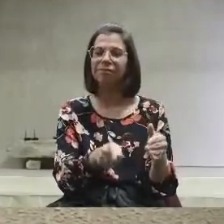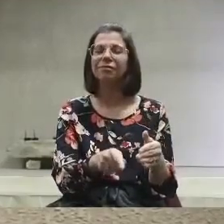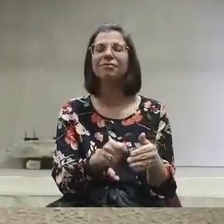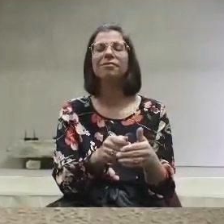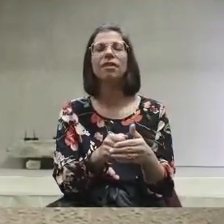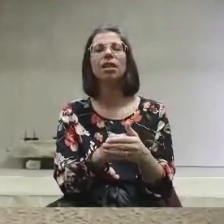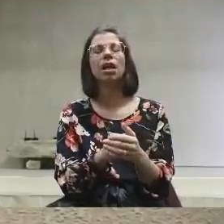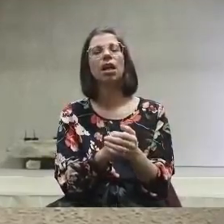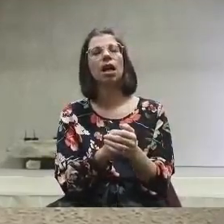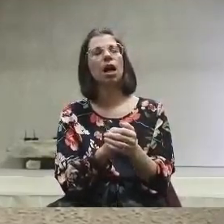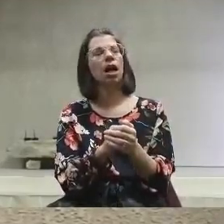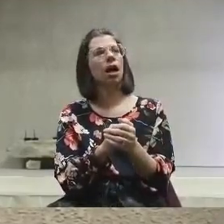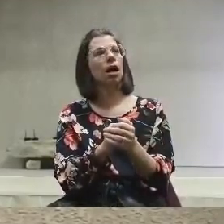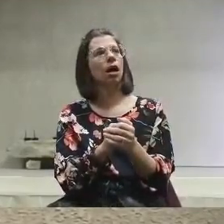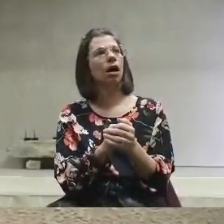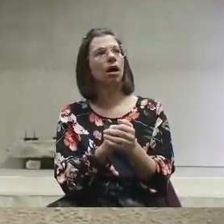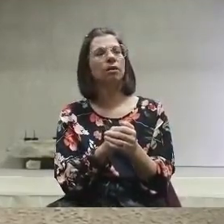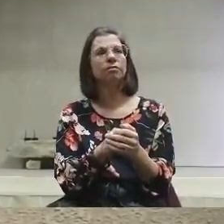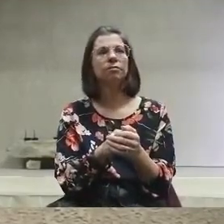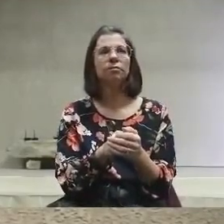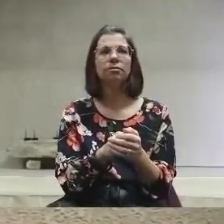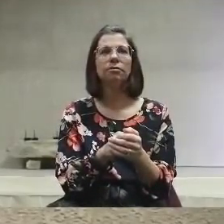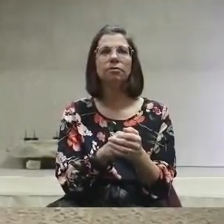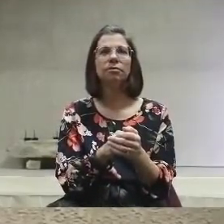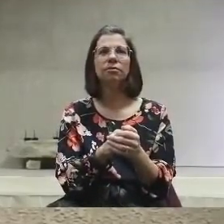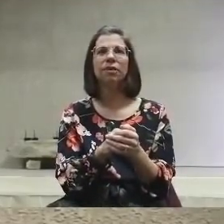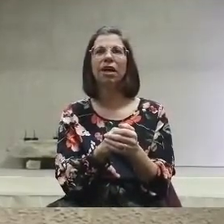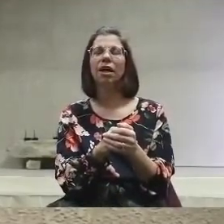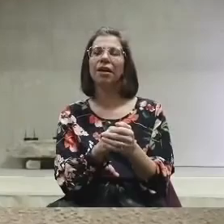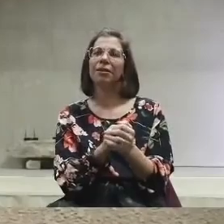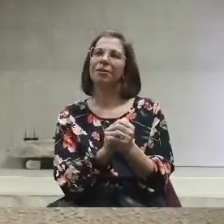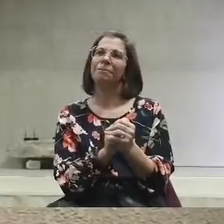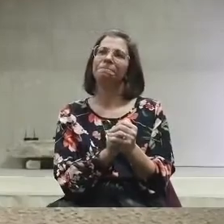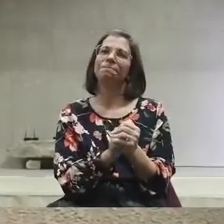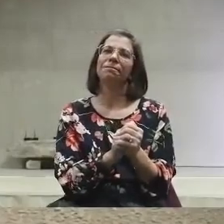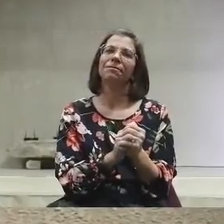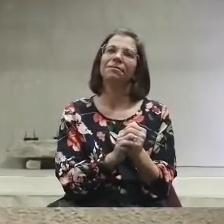Et je vois qu'il vous manque des points, je vous les complète.